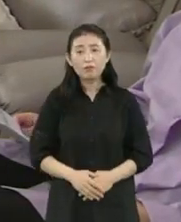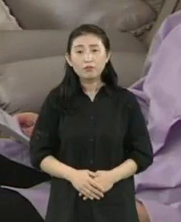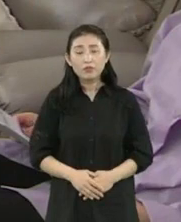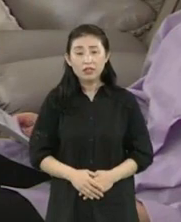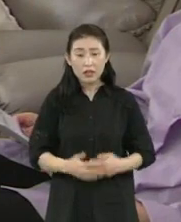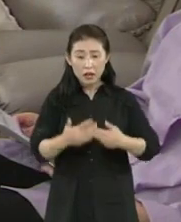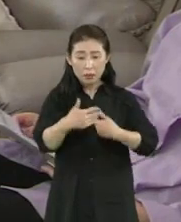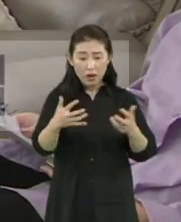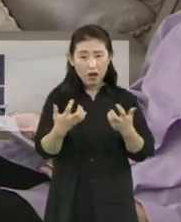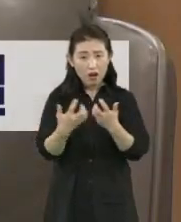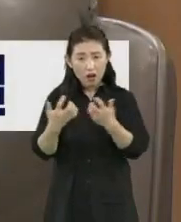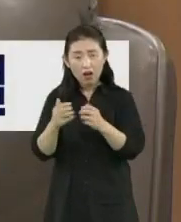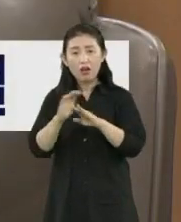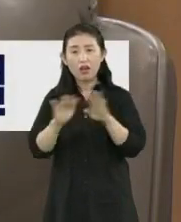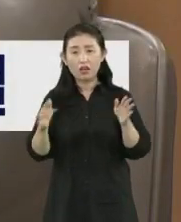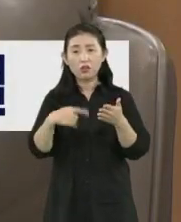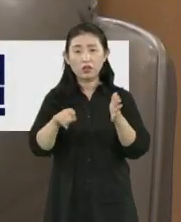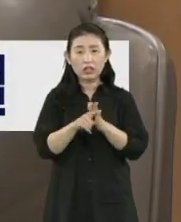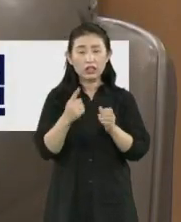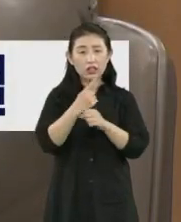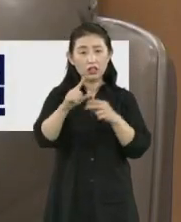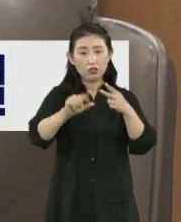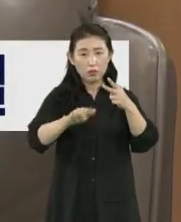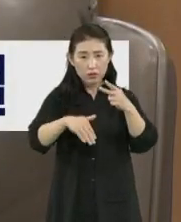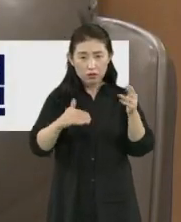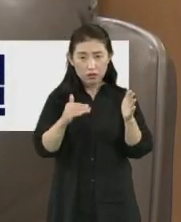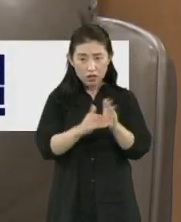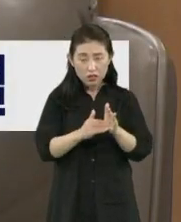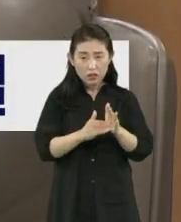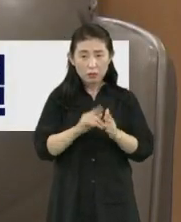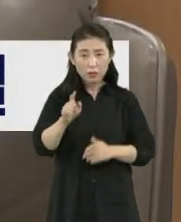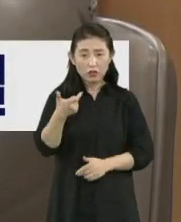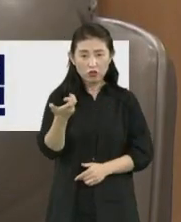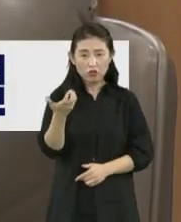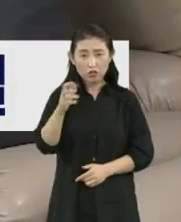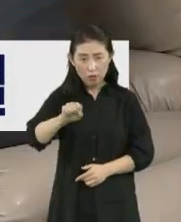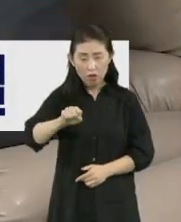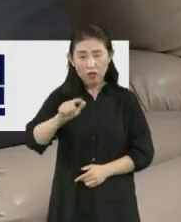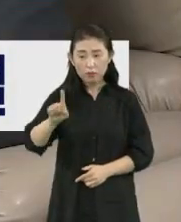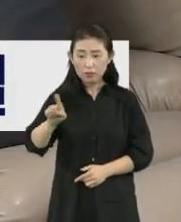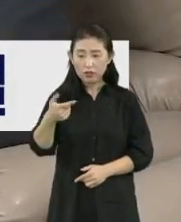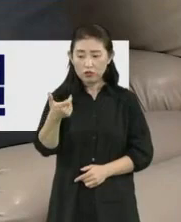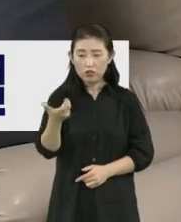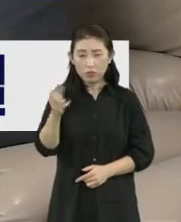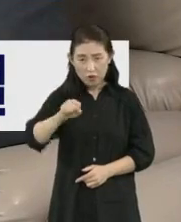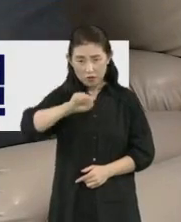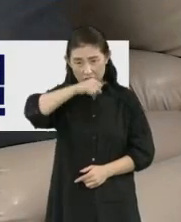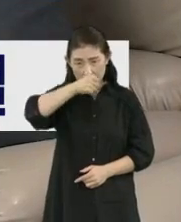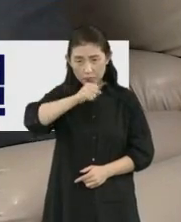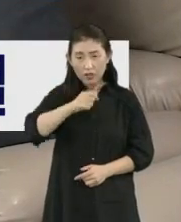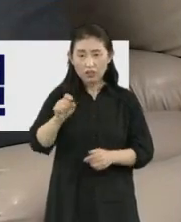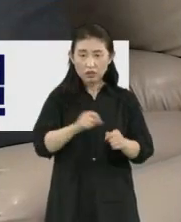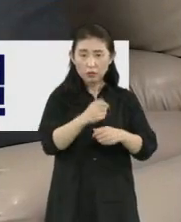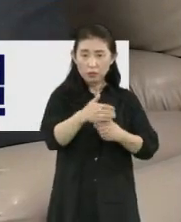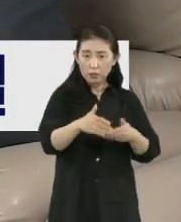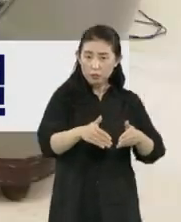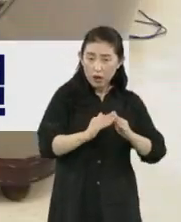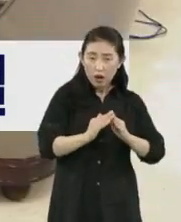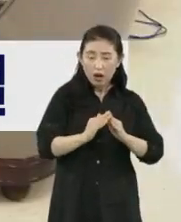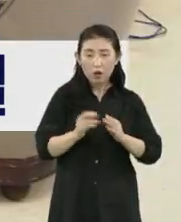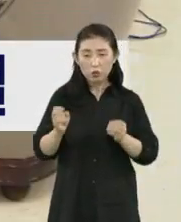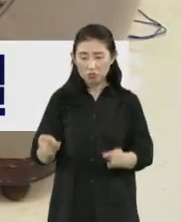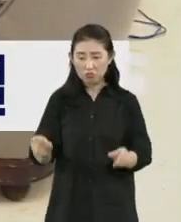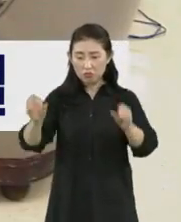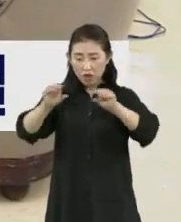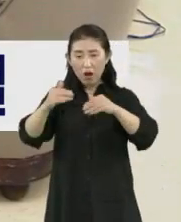같은 과밀학급 해소를 위해 내년 2월 말까지 160억 원을 투입해 특별교실 전환과 조립식